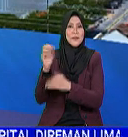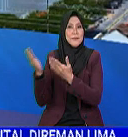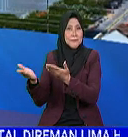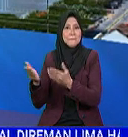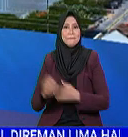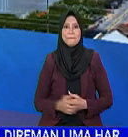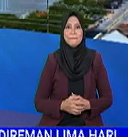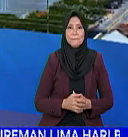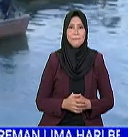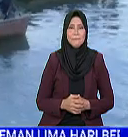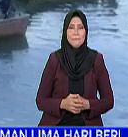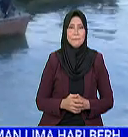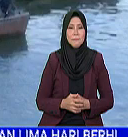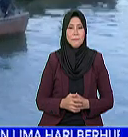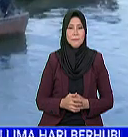silakan